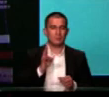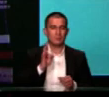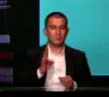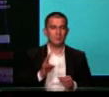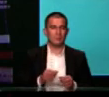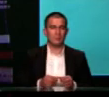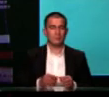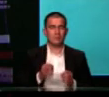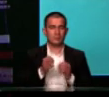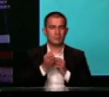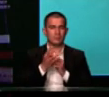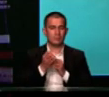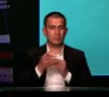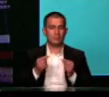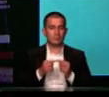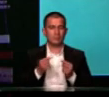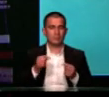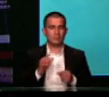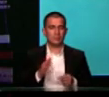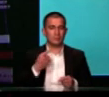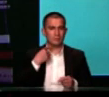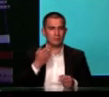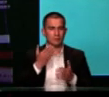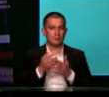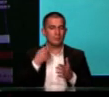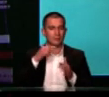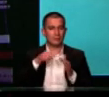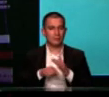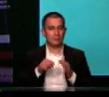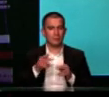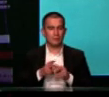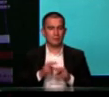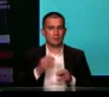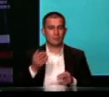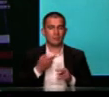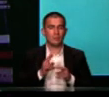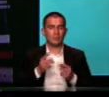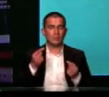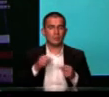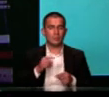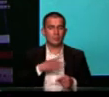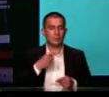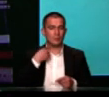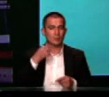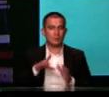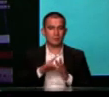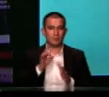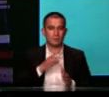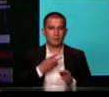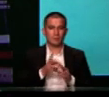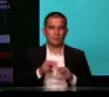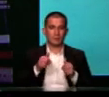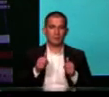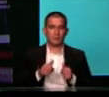darajasi. Shartga ko'ra Y'ni 7 ga teng deb olgan edik. 13 ning 7-chi darajasini 33 ga